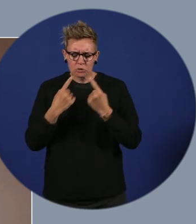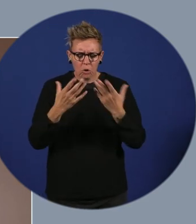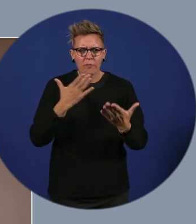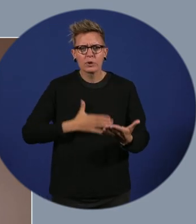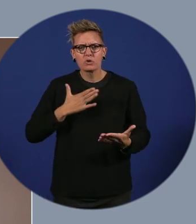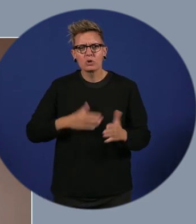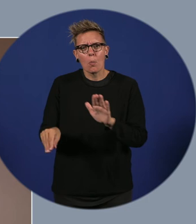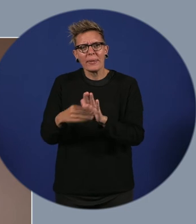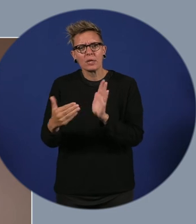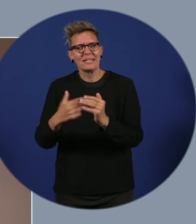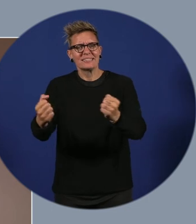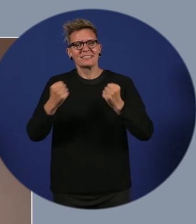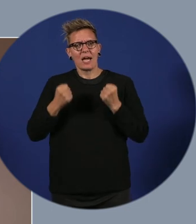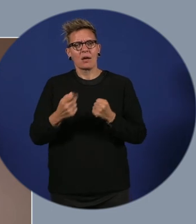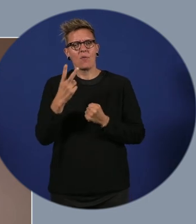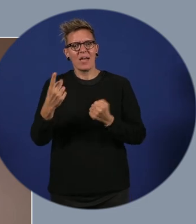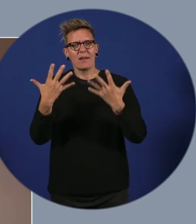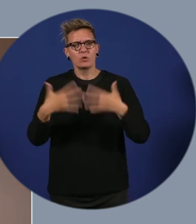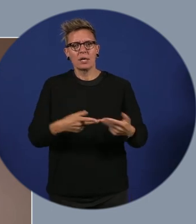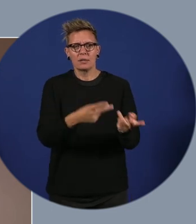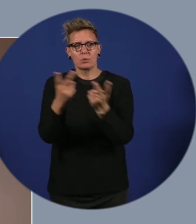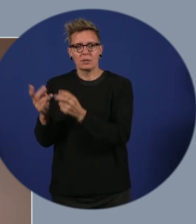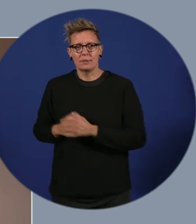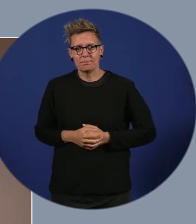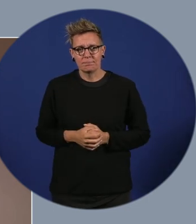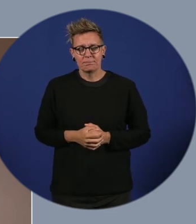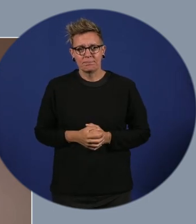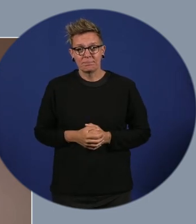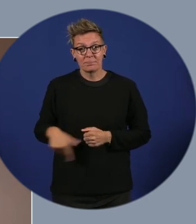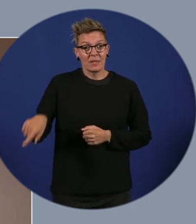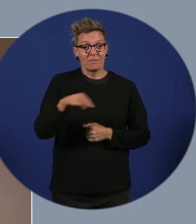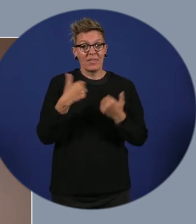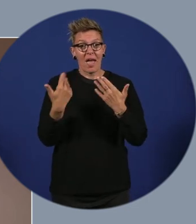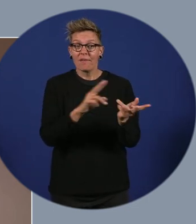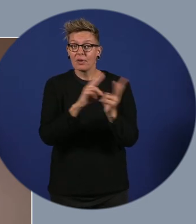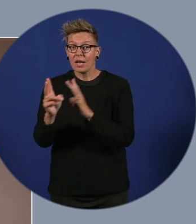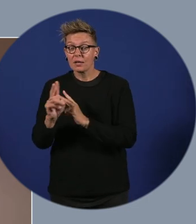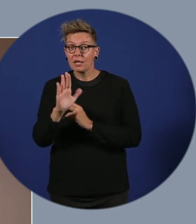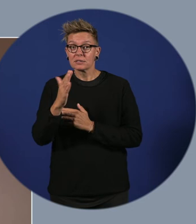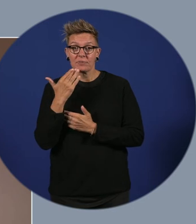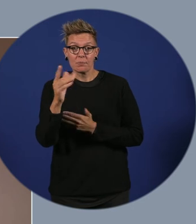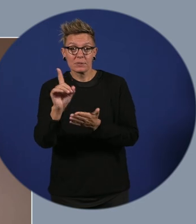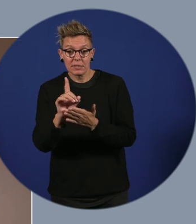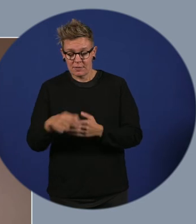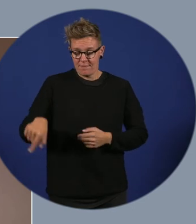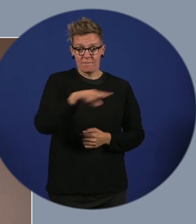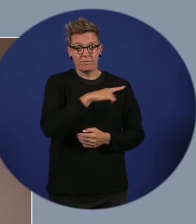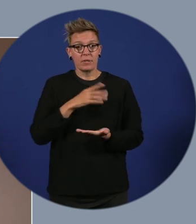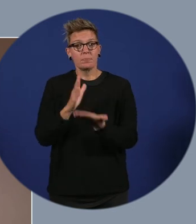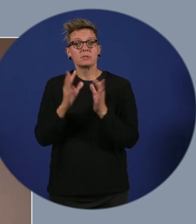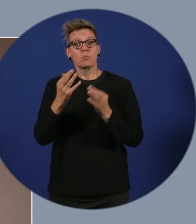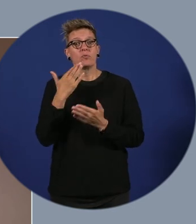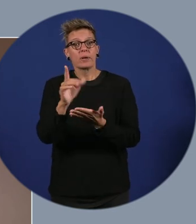bidra till en stark och väl fungerande demokrati. Vi är varandras framtid och det är upp till oss hur den